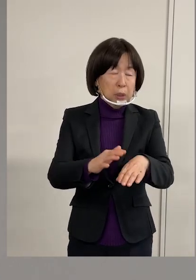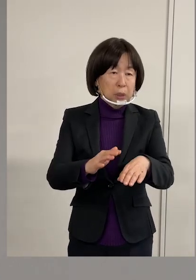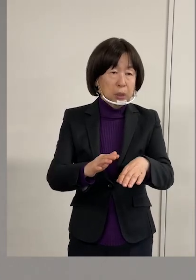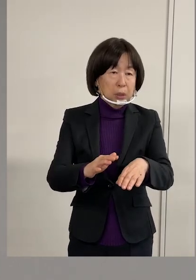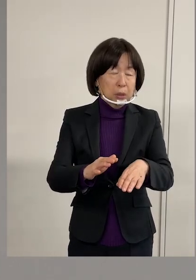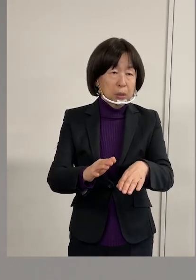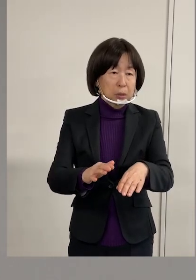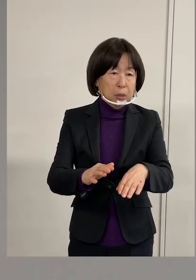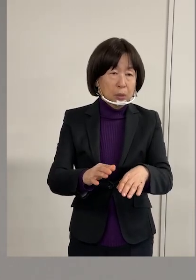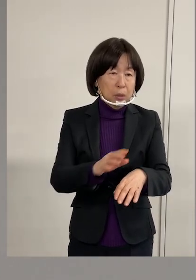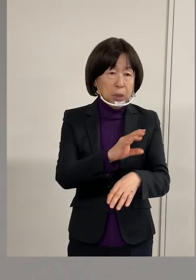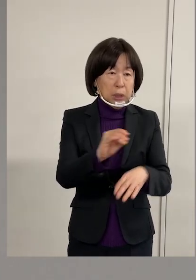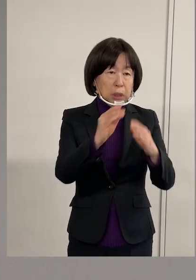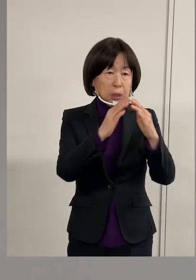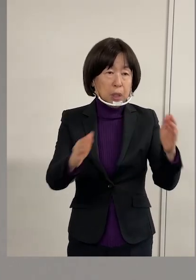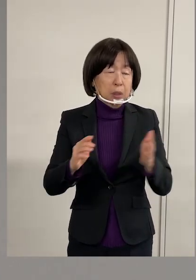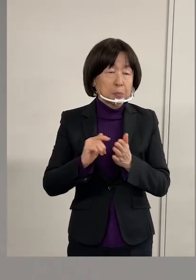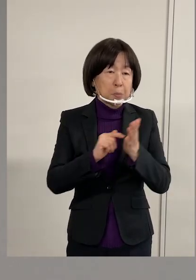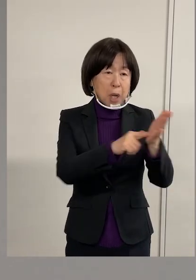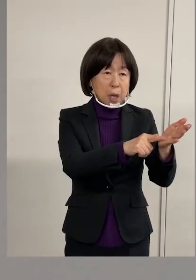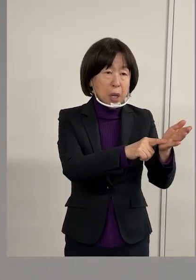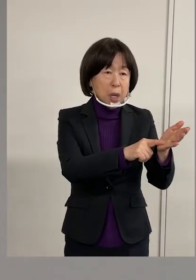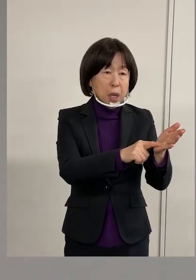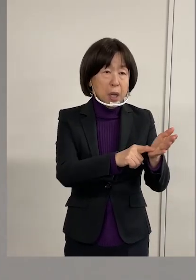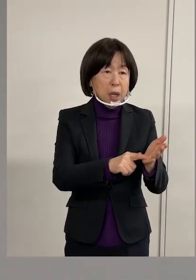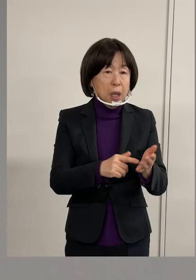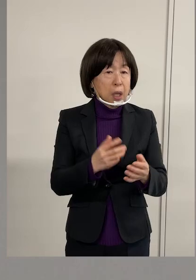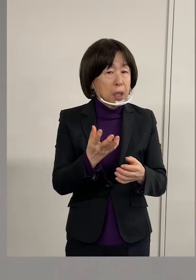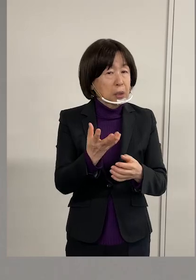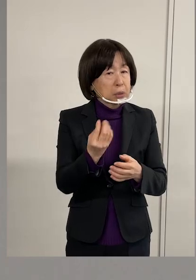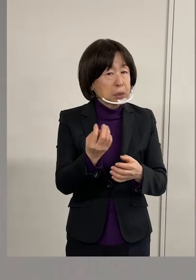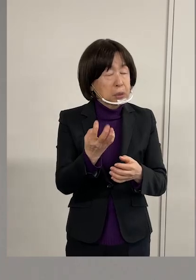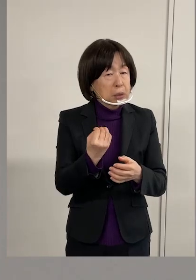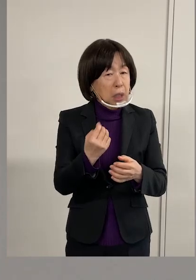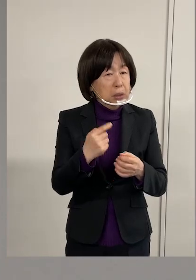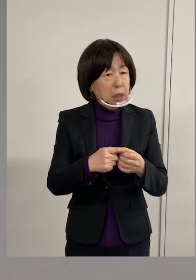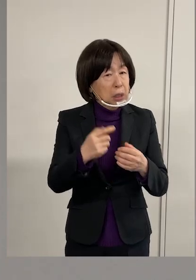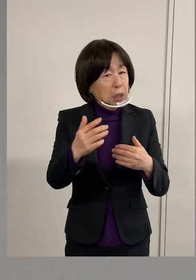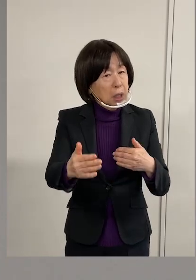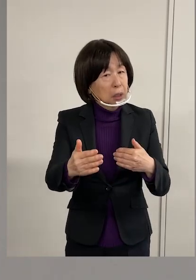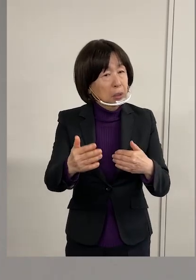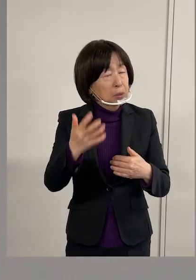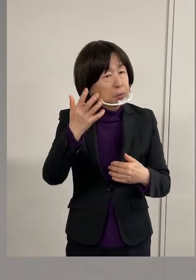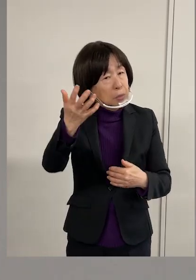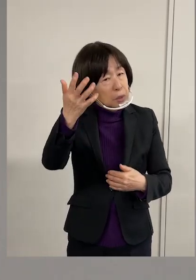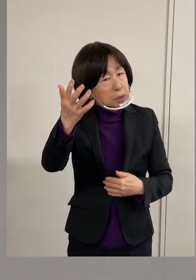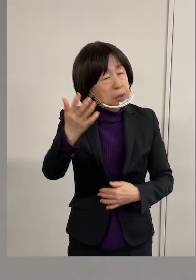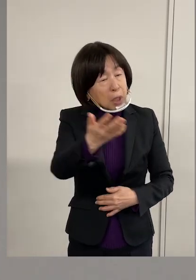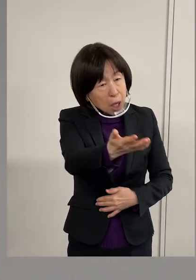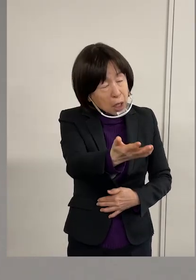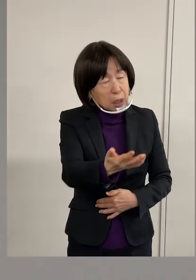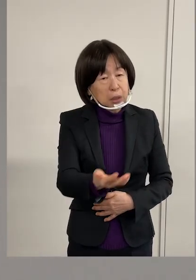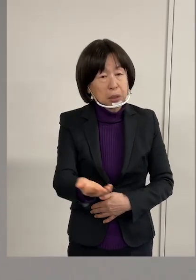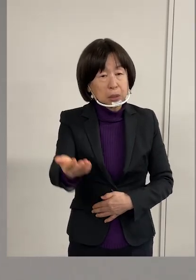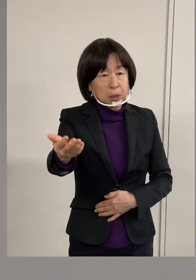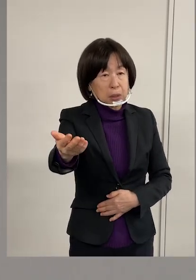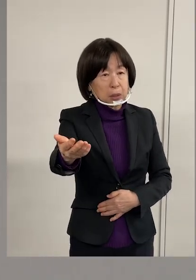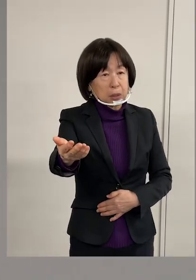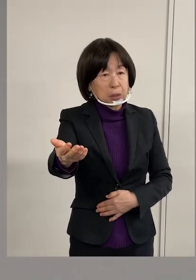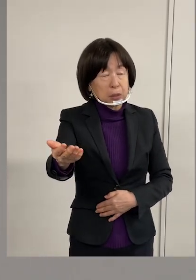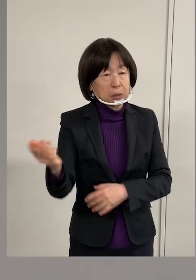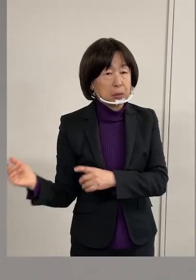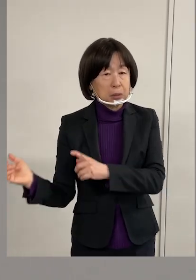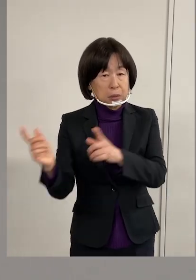定の考え方は要は何年ぐらいを見越して今の提案なのかと。 議会